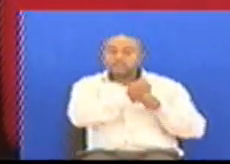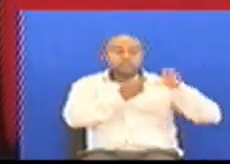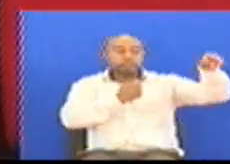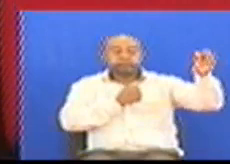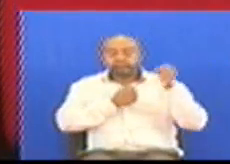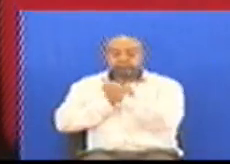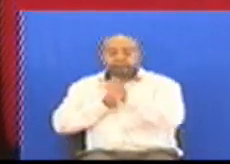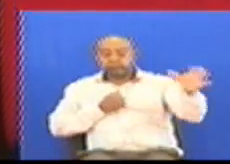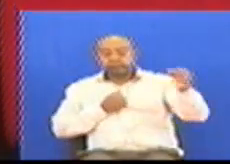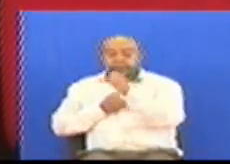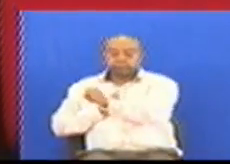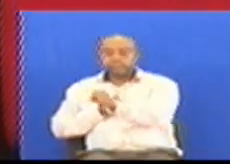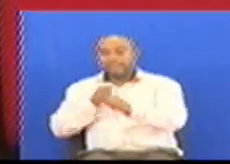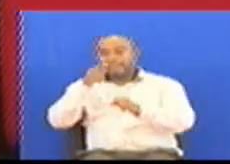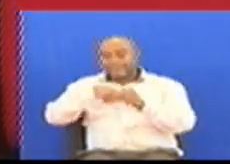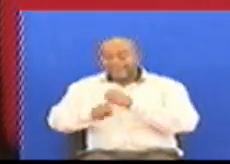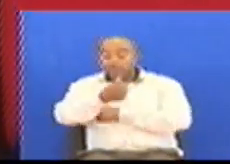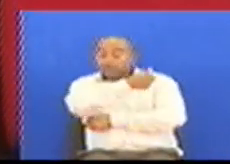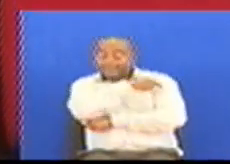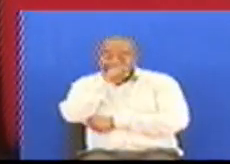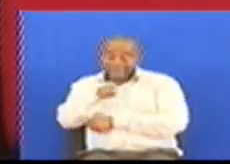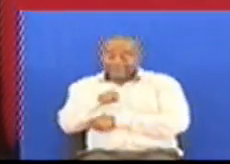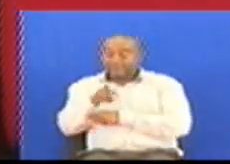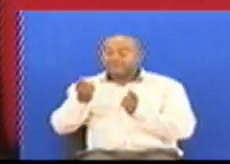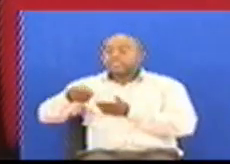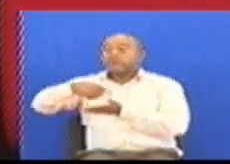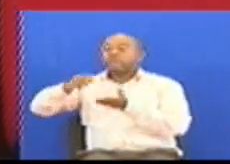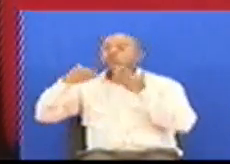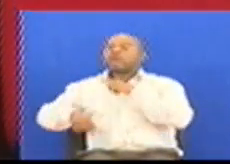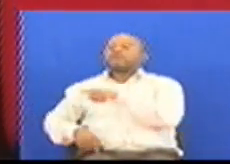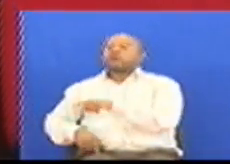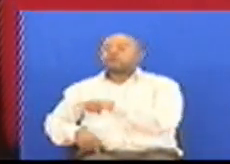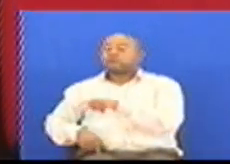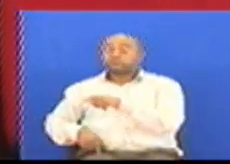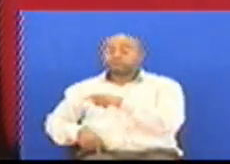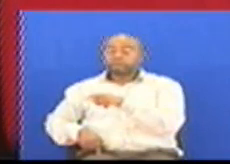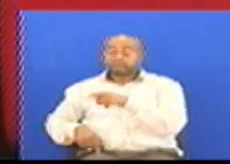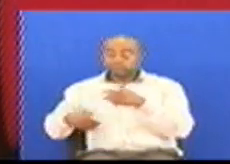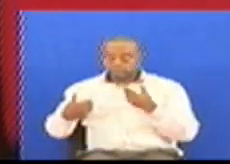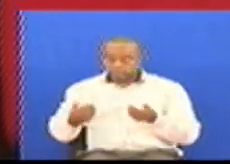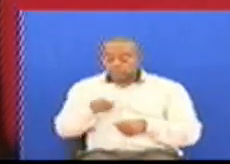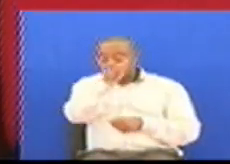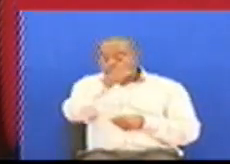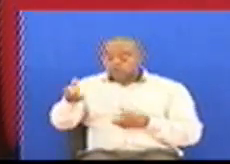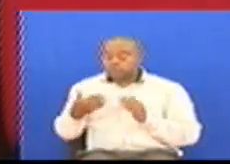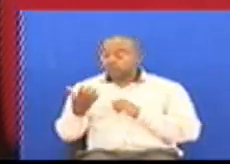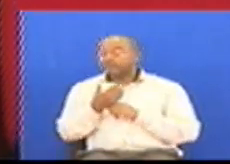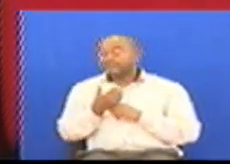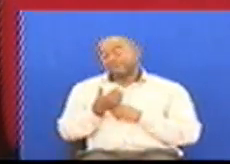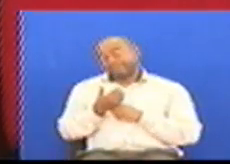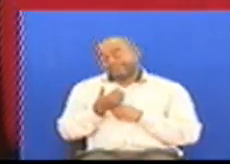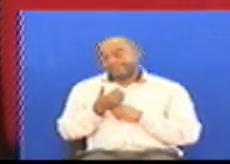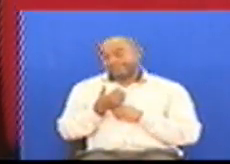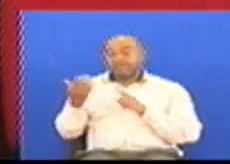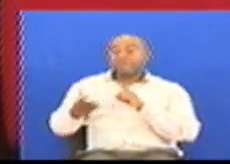ya wilaya na vituo vya afya ambavyo vimejengwa ili wananchi waweze kunufaika na msaada uliotolewa